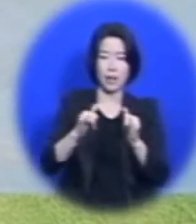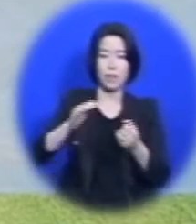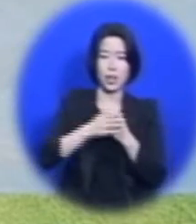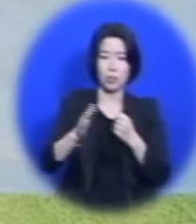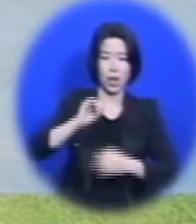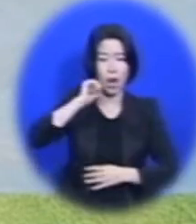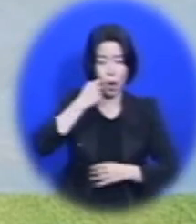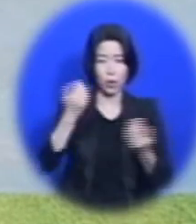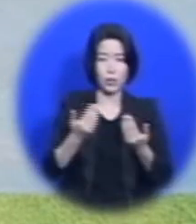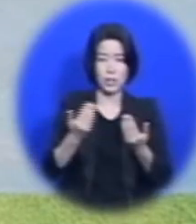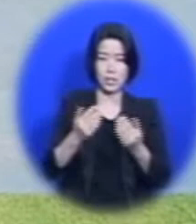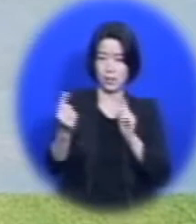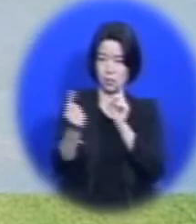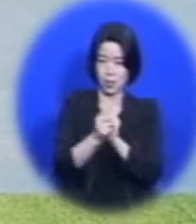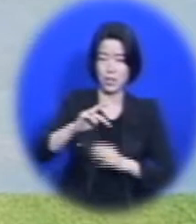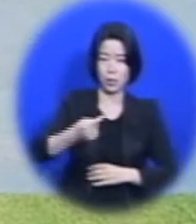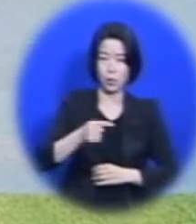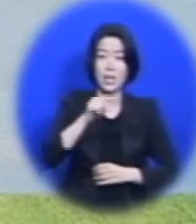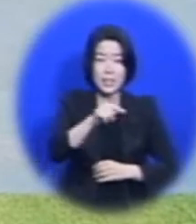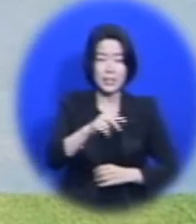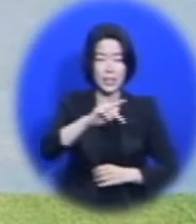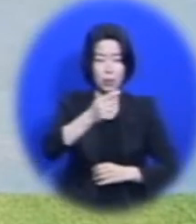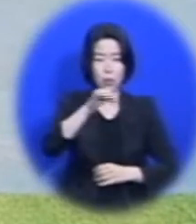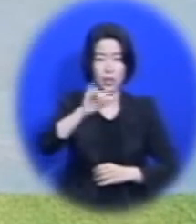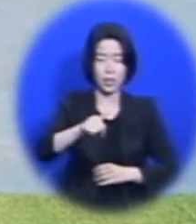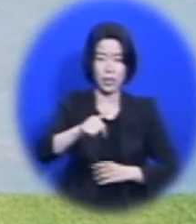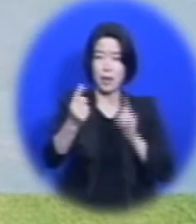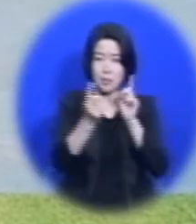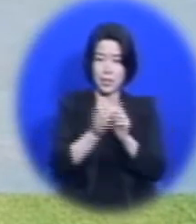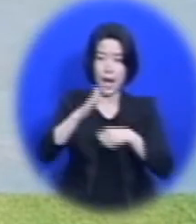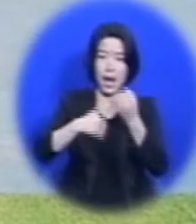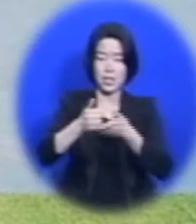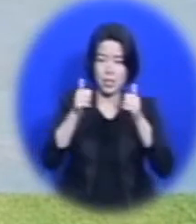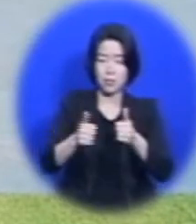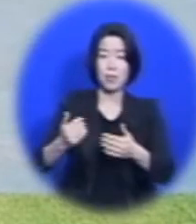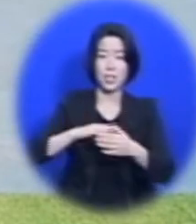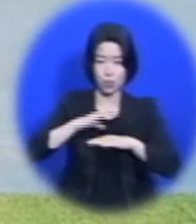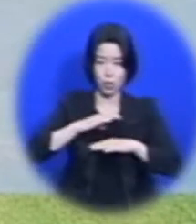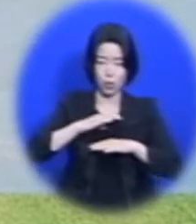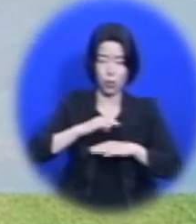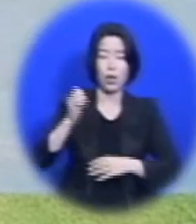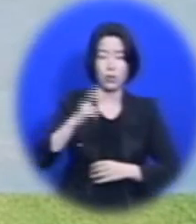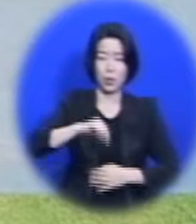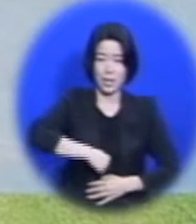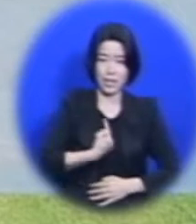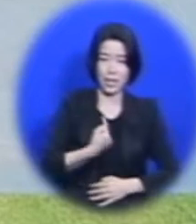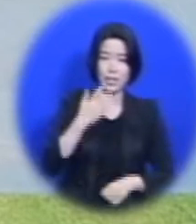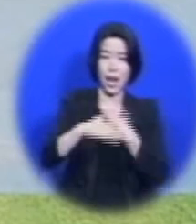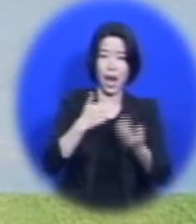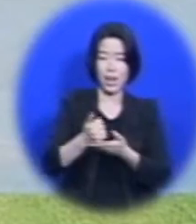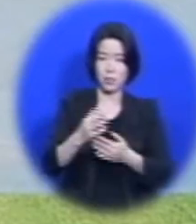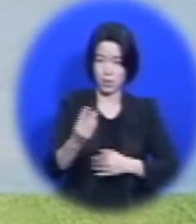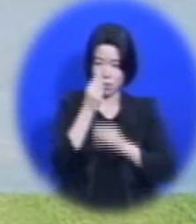당하면서도 다윗은 그 도액이 당할 하나님의 심판이 두려웠고, 그리고 자기는 하나님의